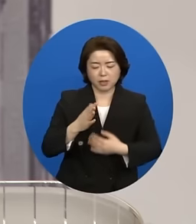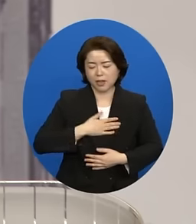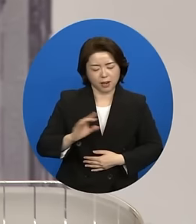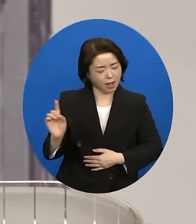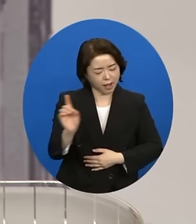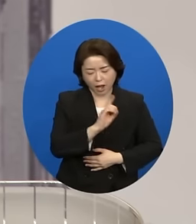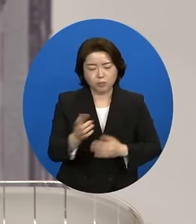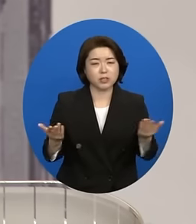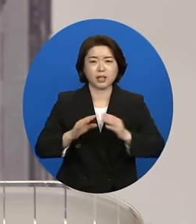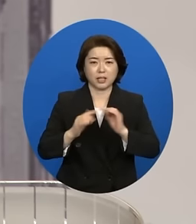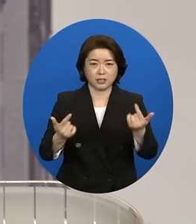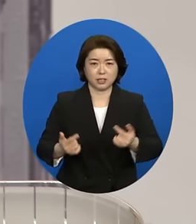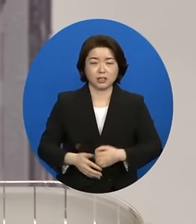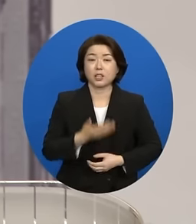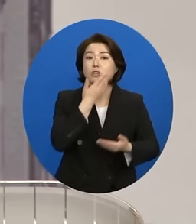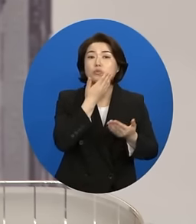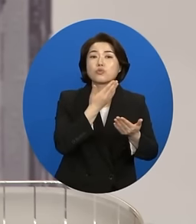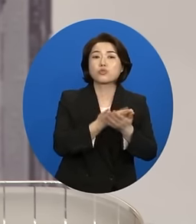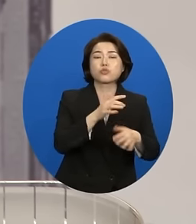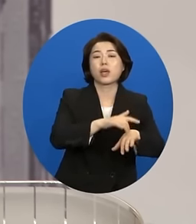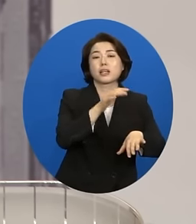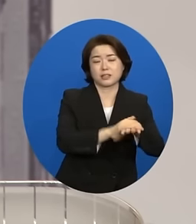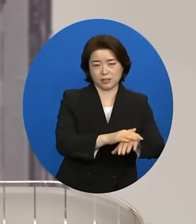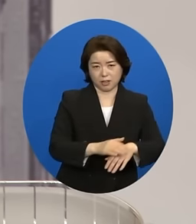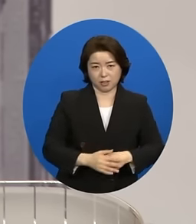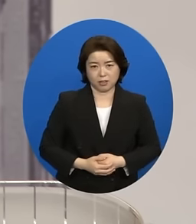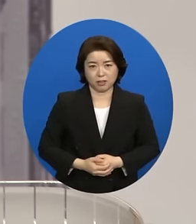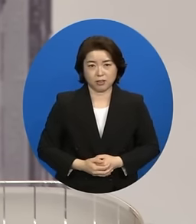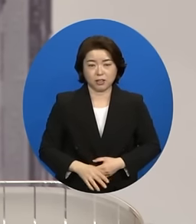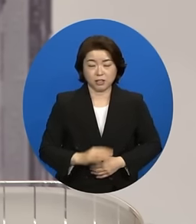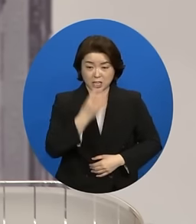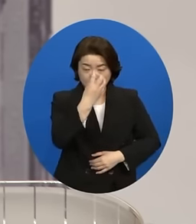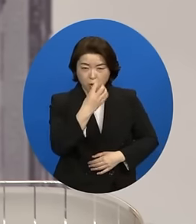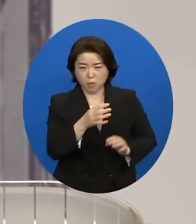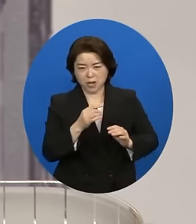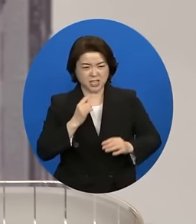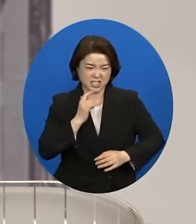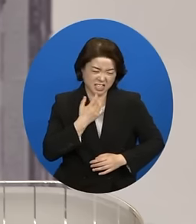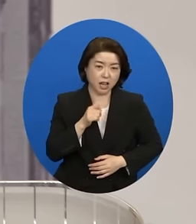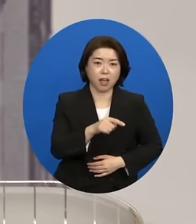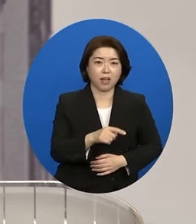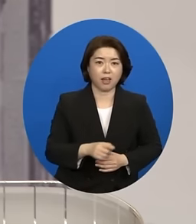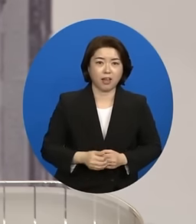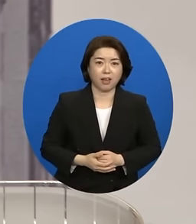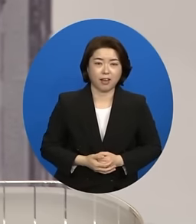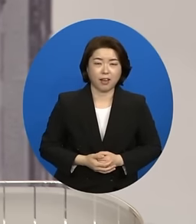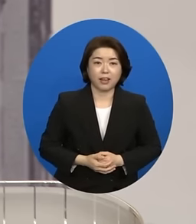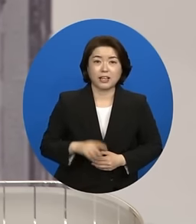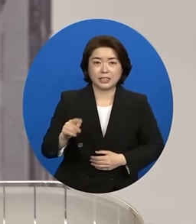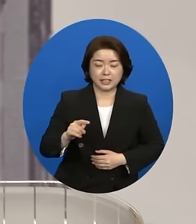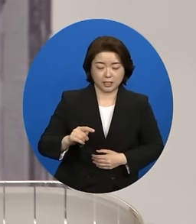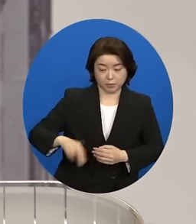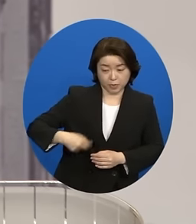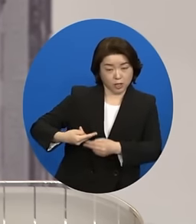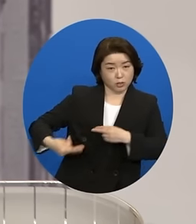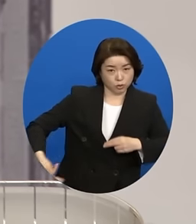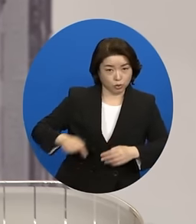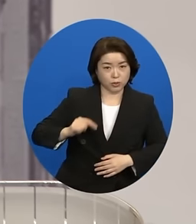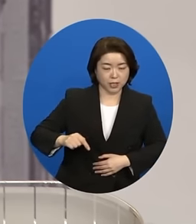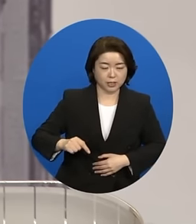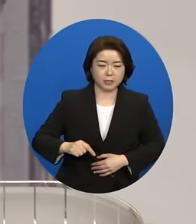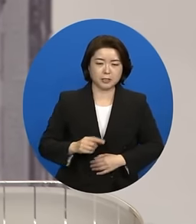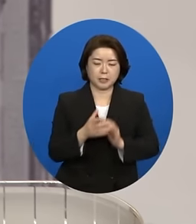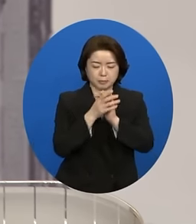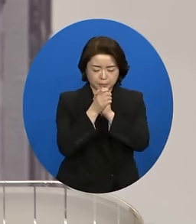아주 중요한 습관인 거예요. 이 교만이 얼마나 끈질긴지 수도사들이 죄를 쌓기 위해서 이 수도원에 들어갔잖아요.